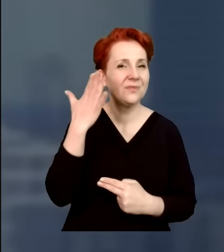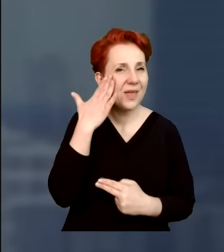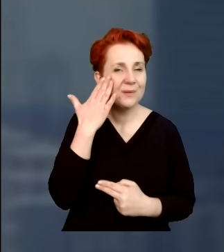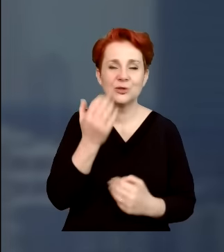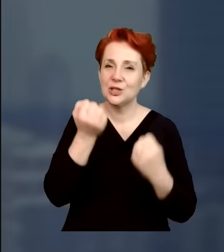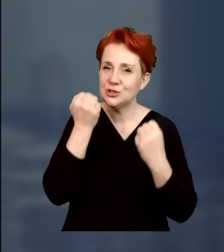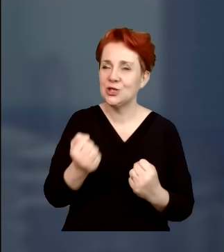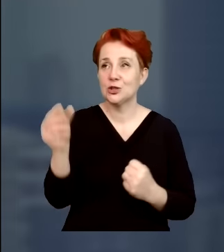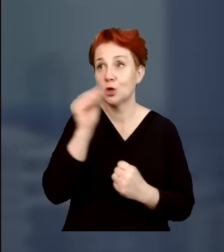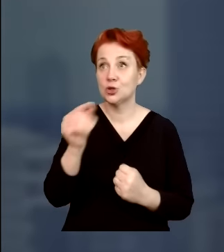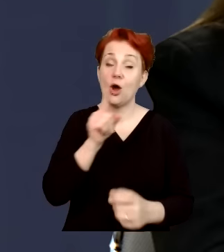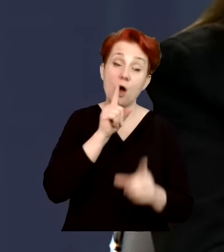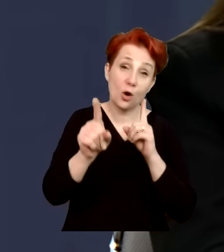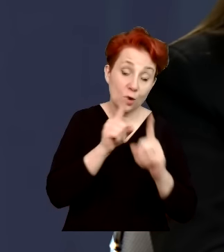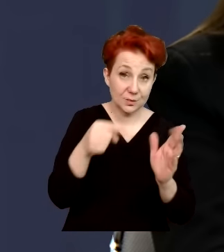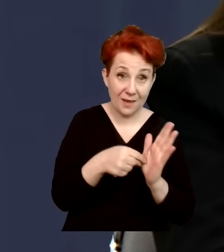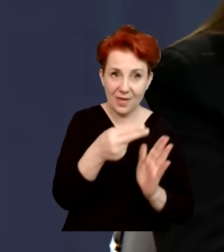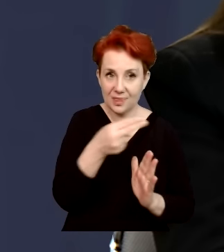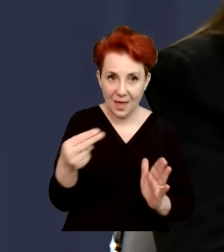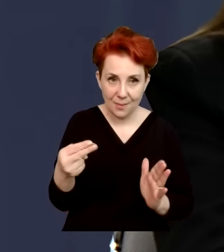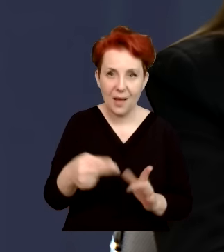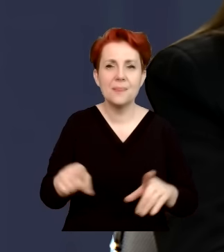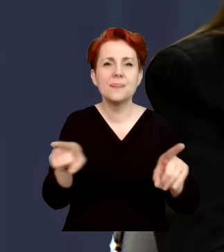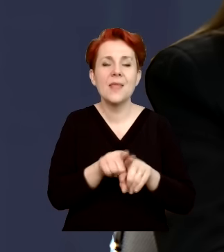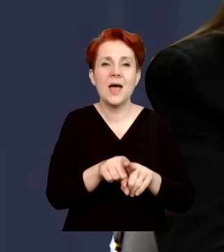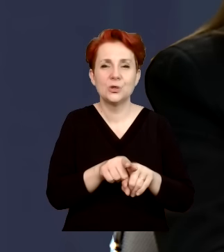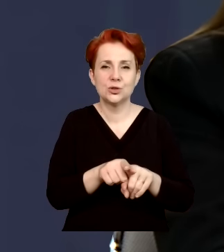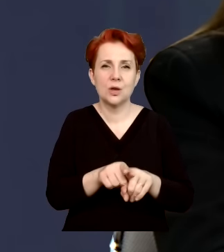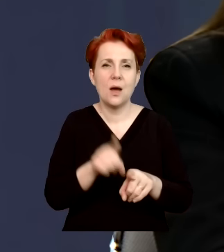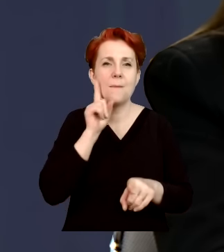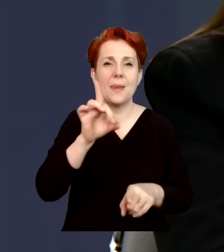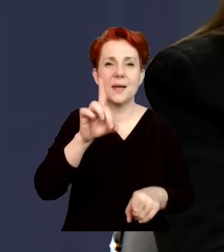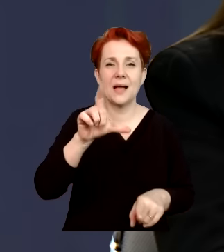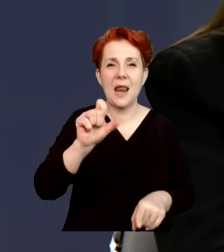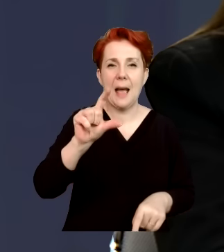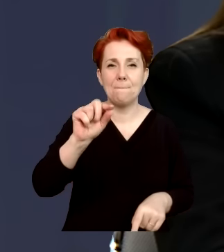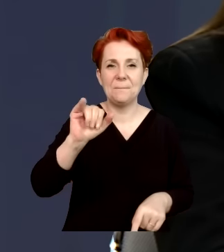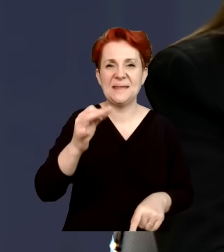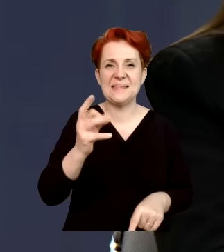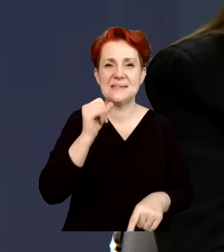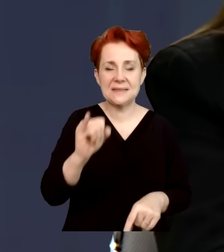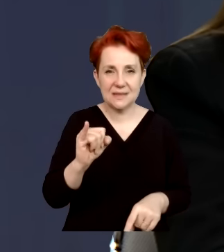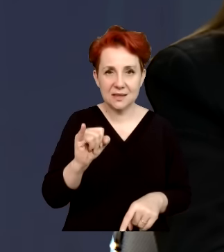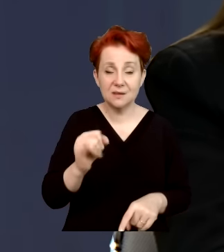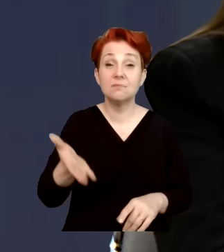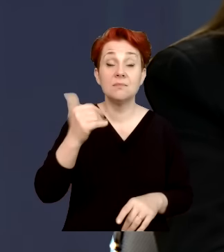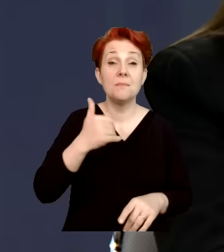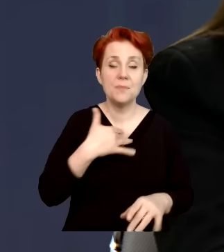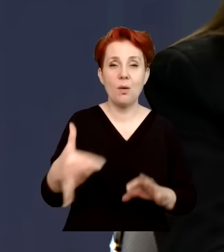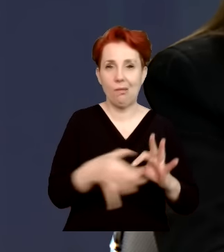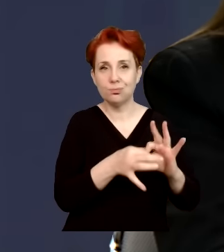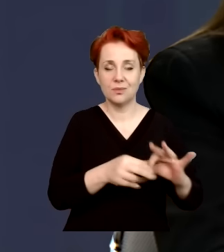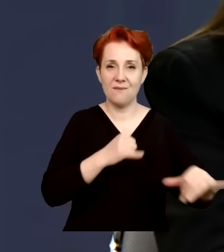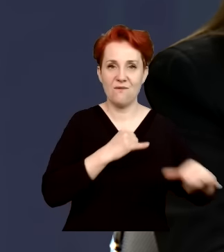go wspominać, ale tak jak zarówno to, że właśnie sam fakt pana Glapińskiego jako osoby, która była związana z tamtą władzą, właśnie tym